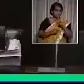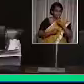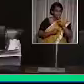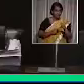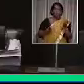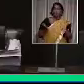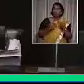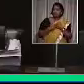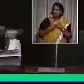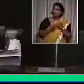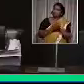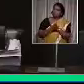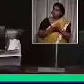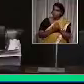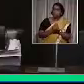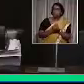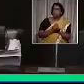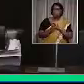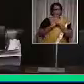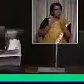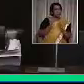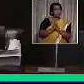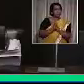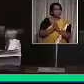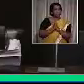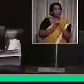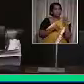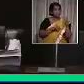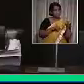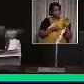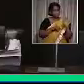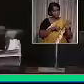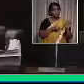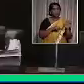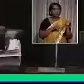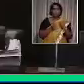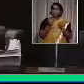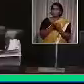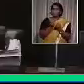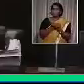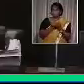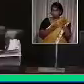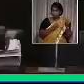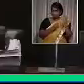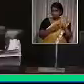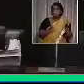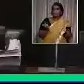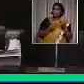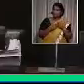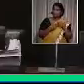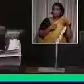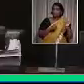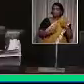கட்சிகள் எல்லாவற்றிலும் இருக்கின்ற புத்திஜீவிகள் இந்த பாராளுமன்றத்திலே பலர் இருக்கிறார்கள். எல்லோரும் இந்த நாட்டுடைய நலனுக்காக ஒன்றுபட்டு செயல்பட